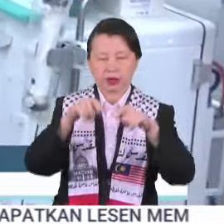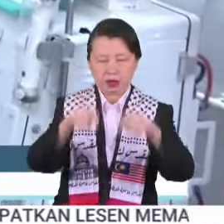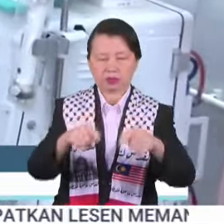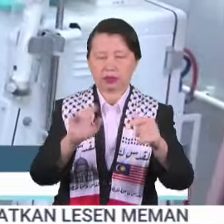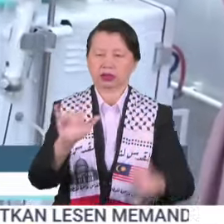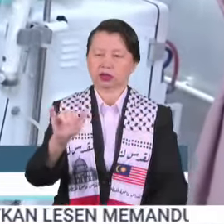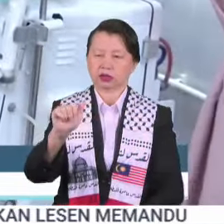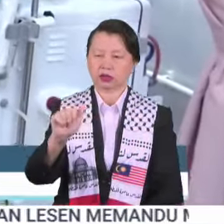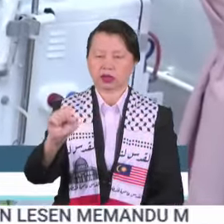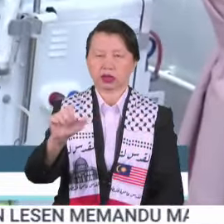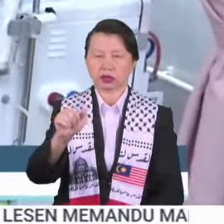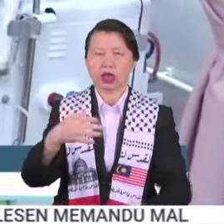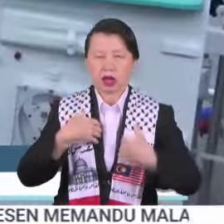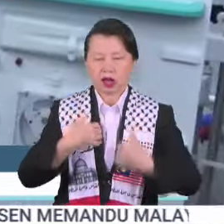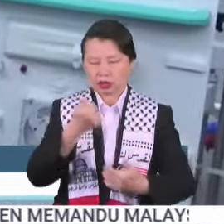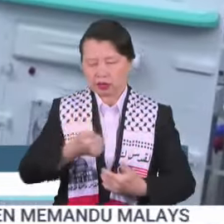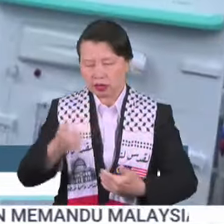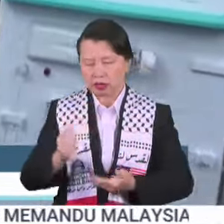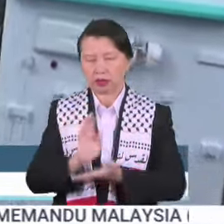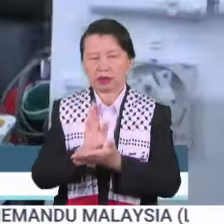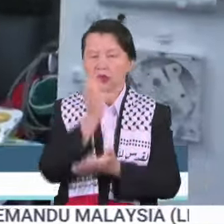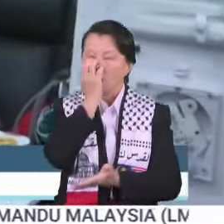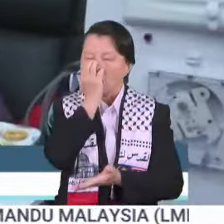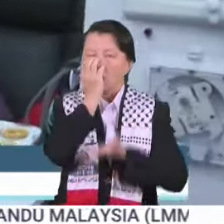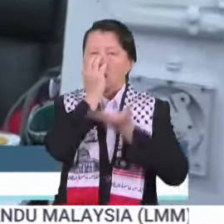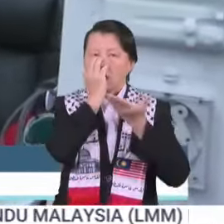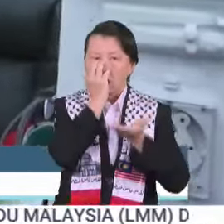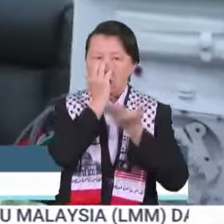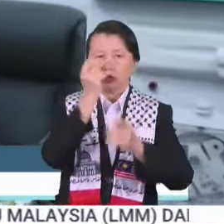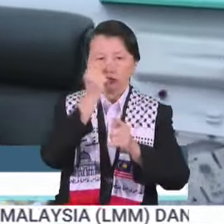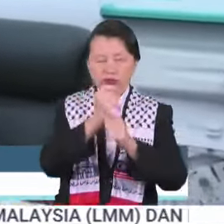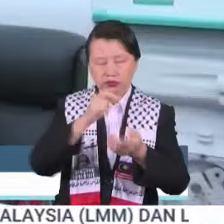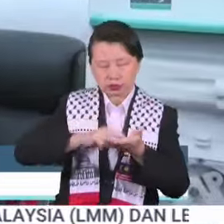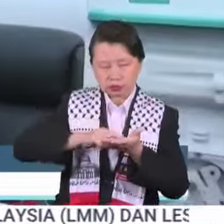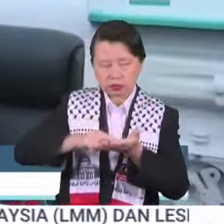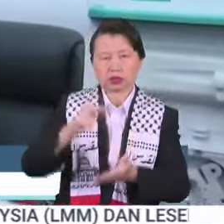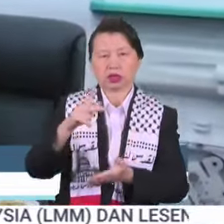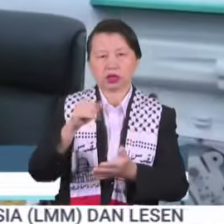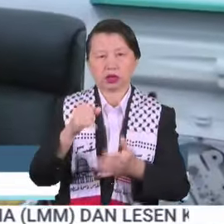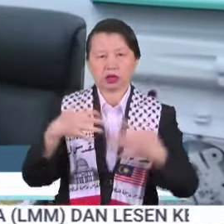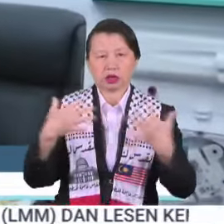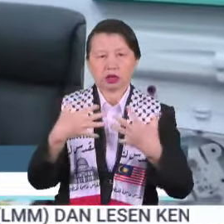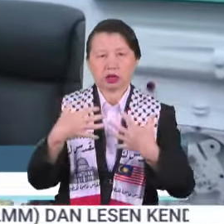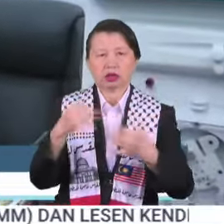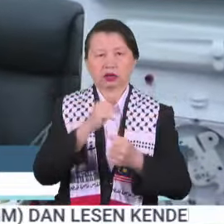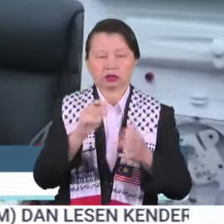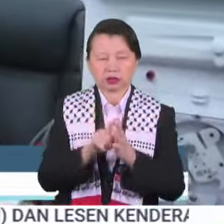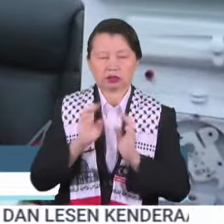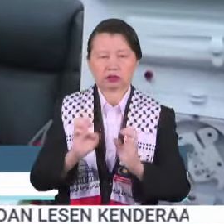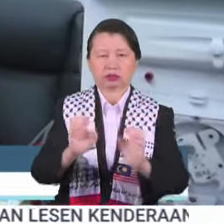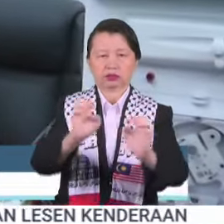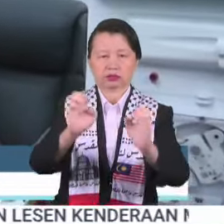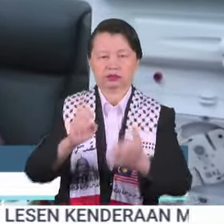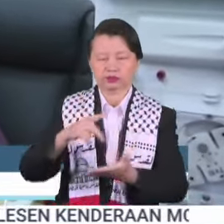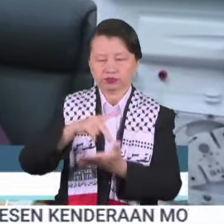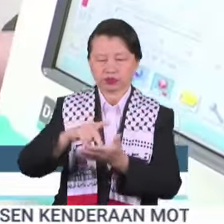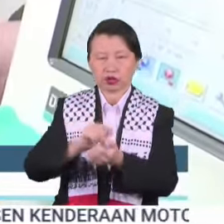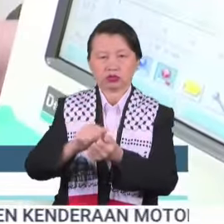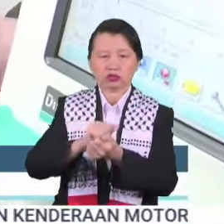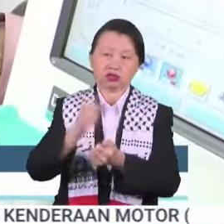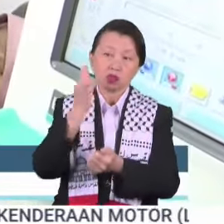Yasa dilengkapi alat bantuan pernafasan bagi tujuan rawatan bagi kes trauma serta kecemasan pusat